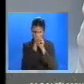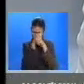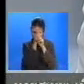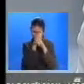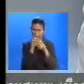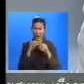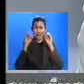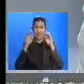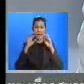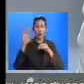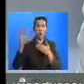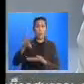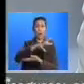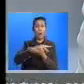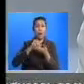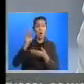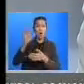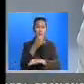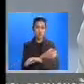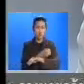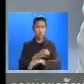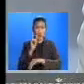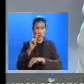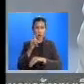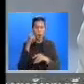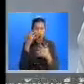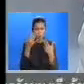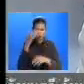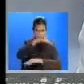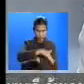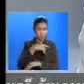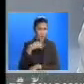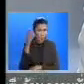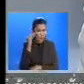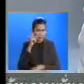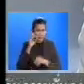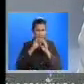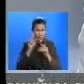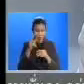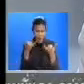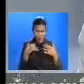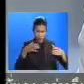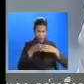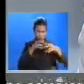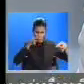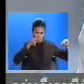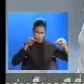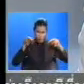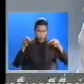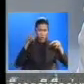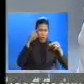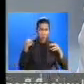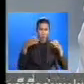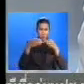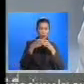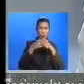อาจารย์มหาวิทยาลัยในจังหวัดพระนครศรีอยุธยาจะทราบผลในเย็นวันนี้นะคะพร้อมกับได้จัดทีมเฝ้าระวังอาการของกลุ่มนักท่องเที่ยวร่วม